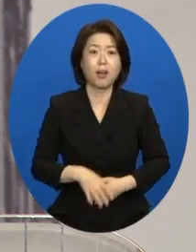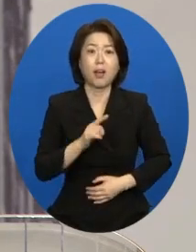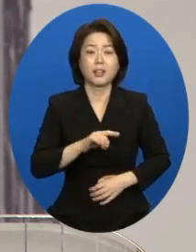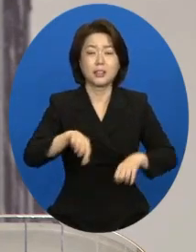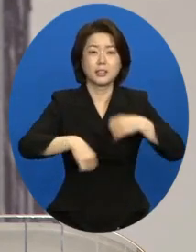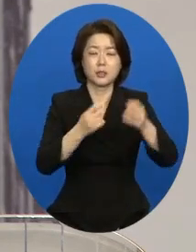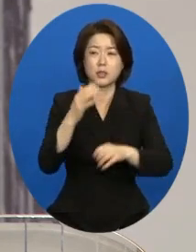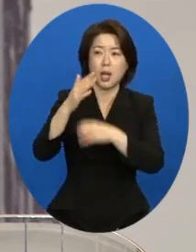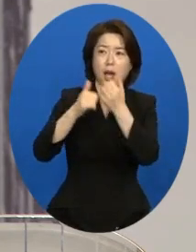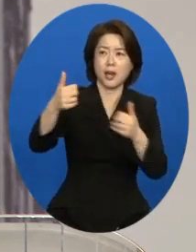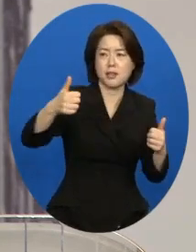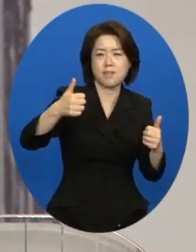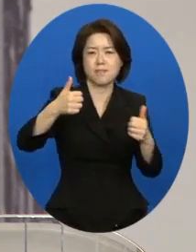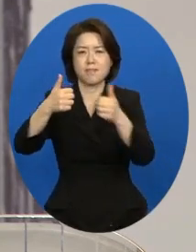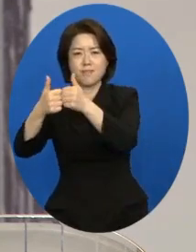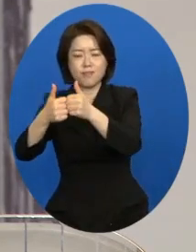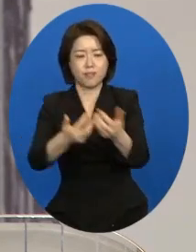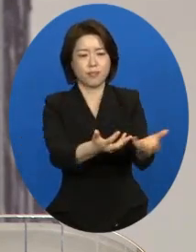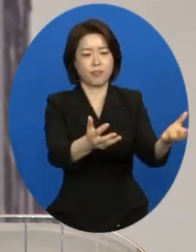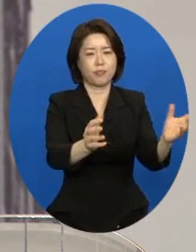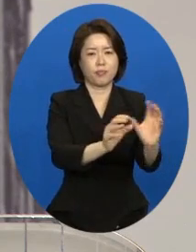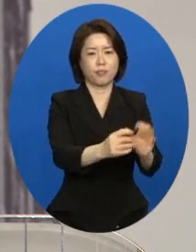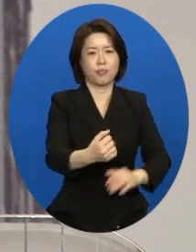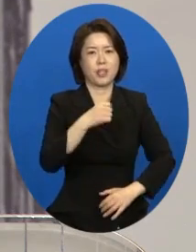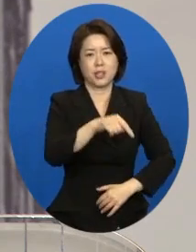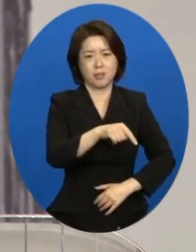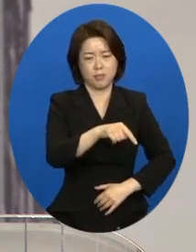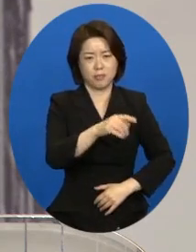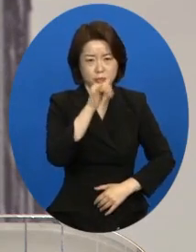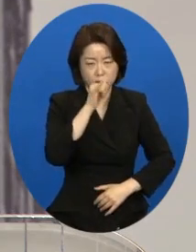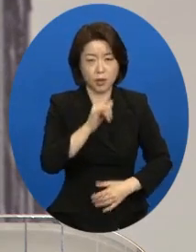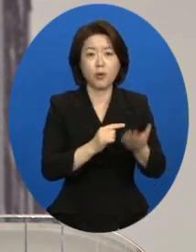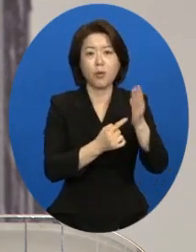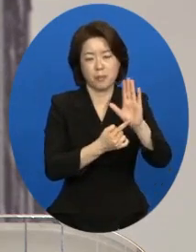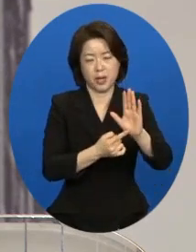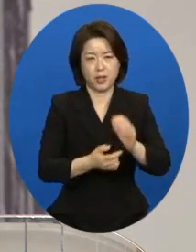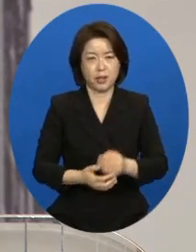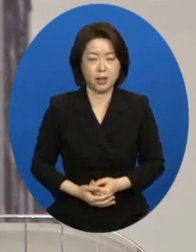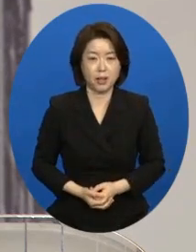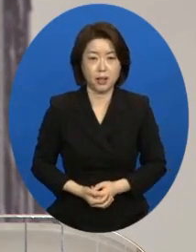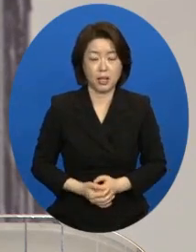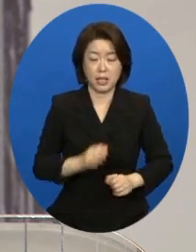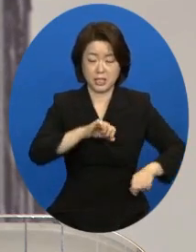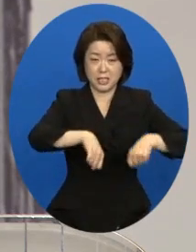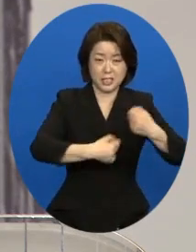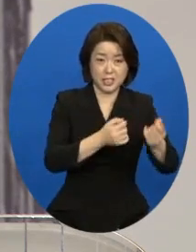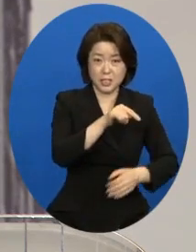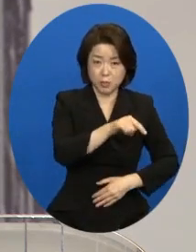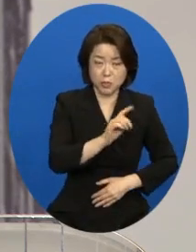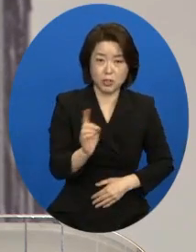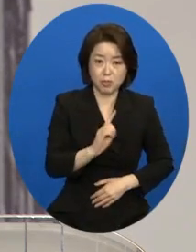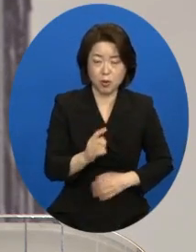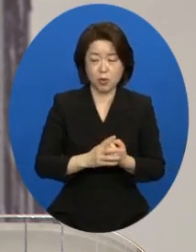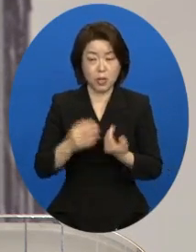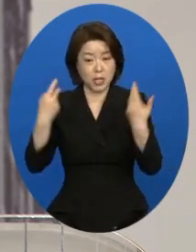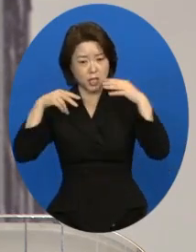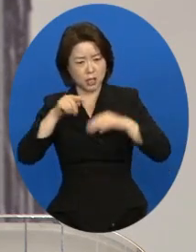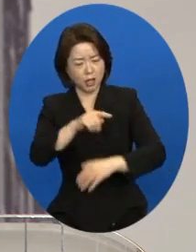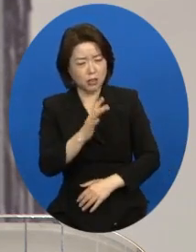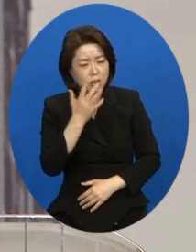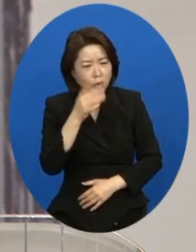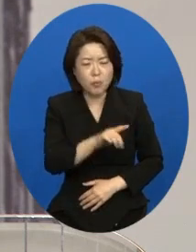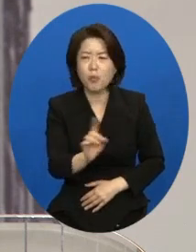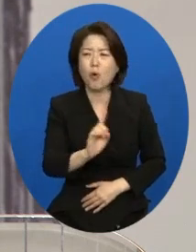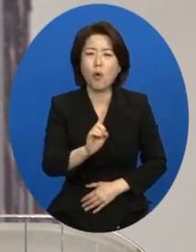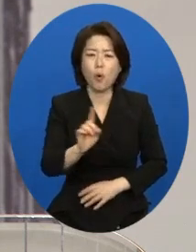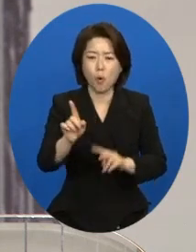하나님을 대적하는 세력인 것을 암시하고 있죠. 이 짐승들이 뭘까? 다니엘조차도 해석이 안 됩니다.